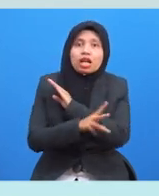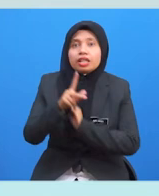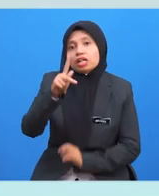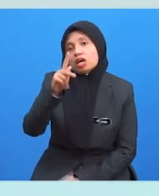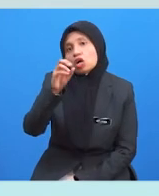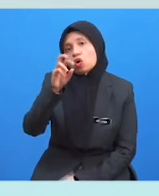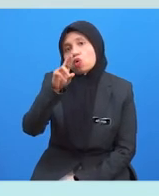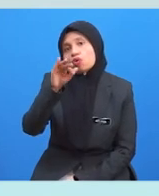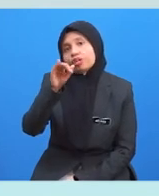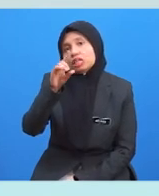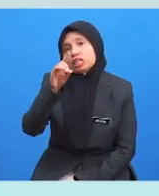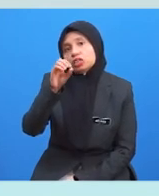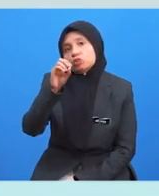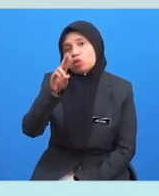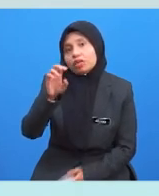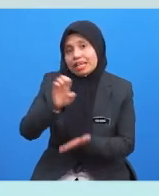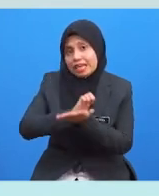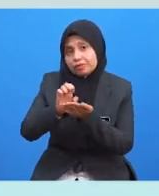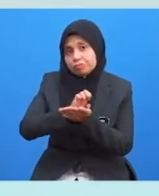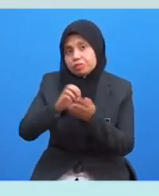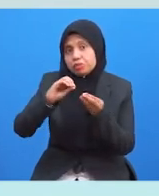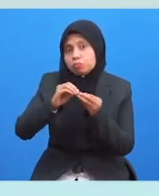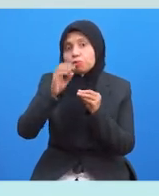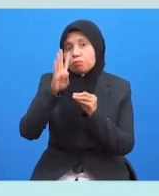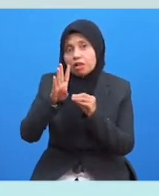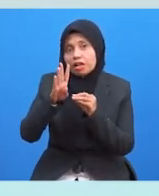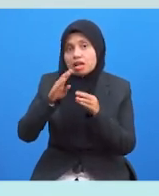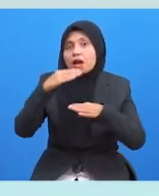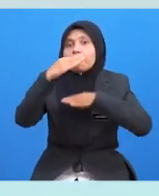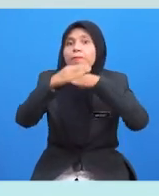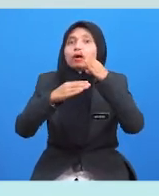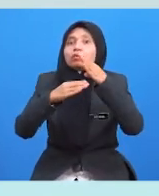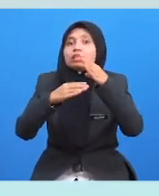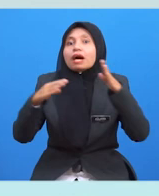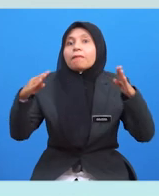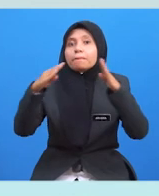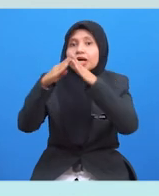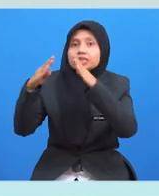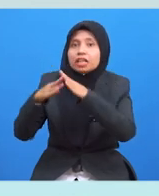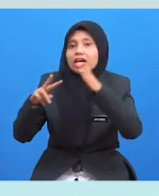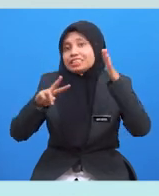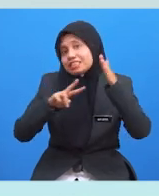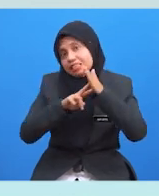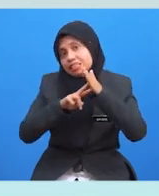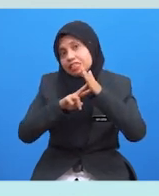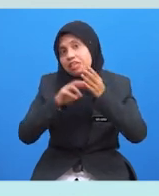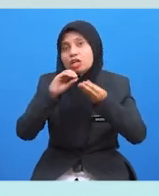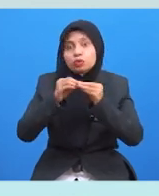koridor ekonomi. Keempat, membangunkan bandar satelit.